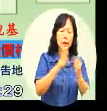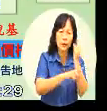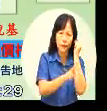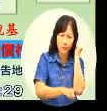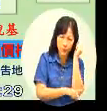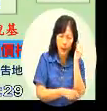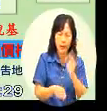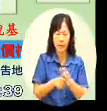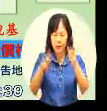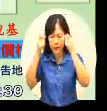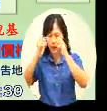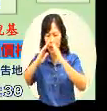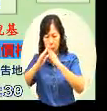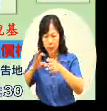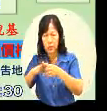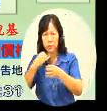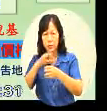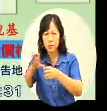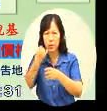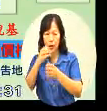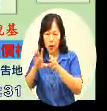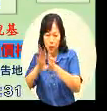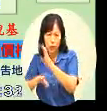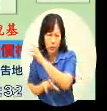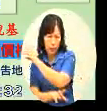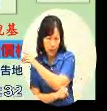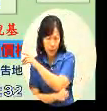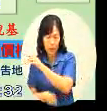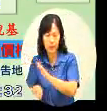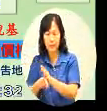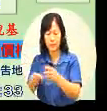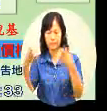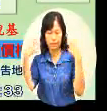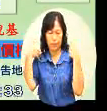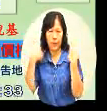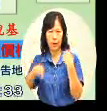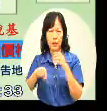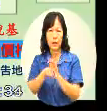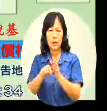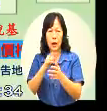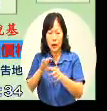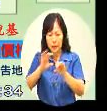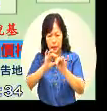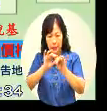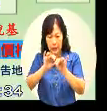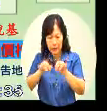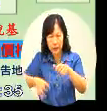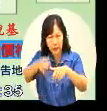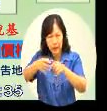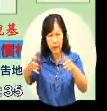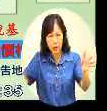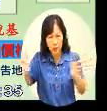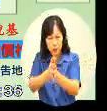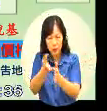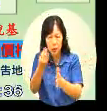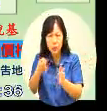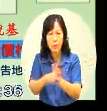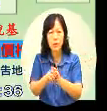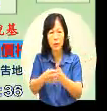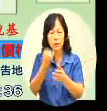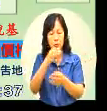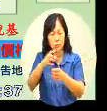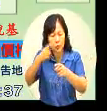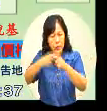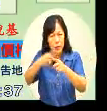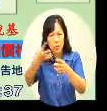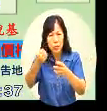管到的是税基，那税基呢就是高雄市内的地价总额。那税基它的计算基础是什么呢？就是公